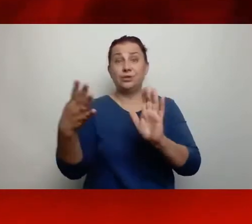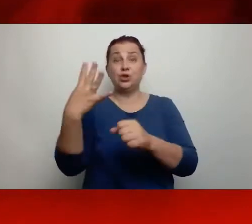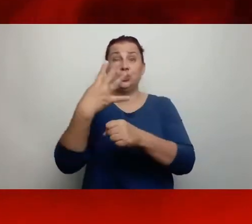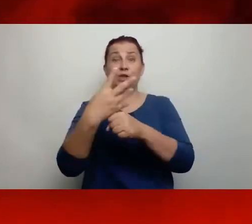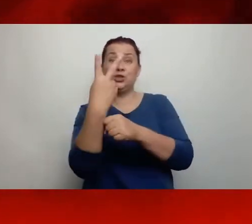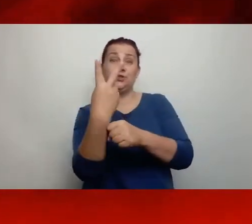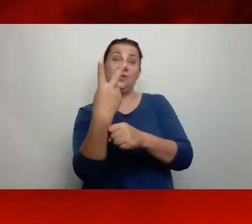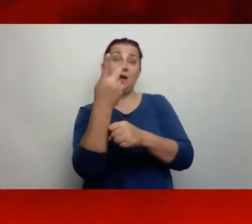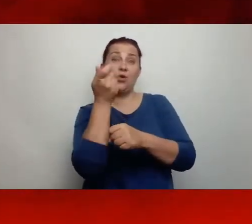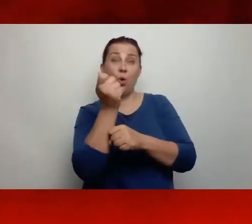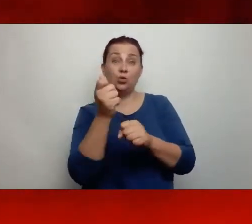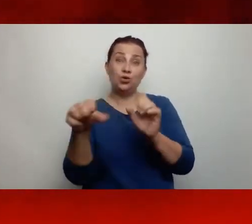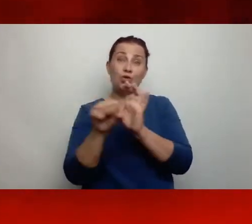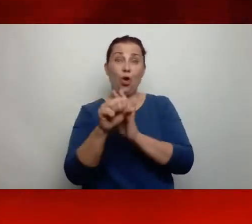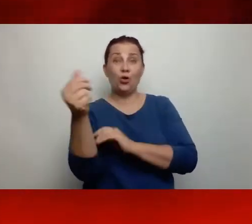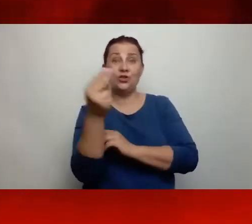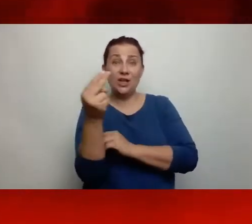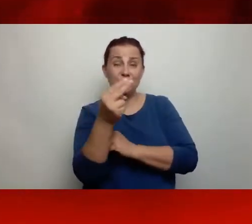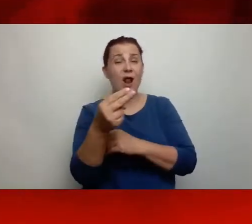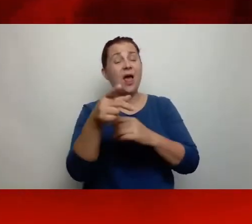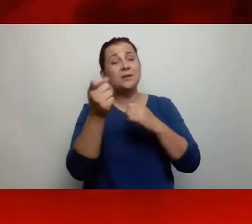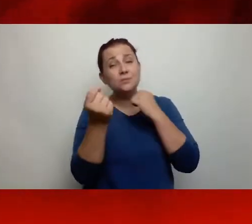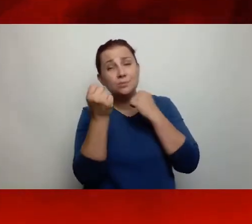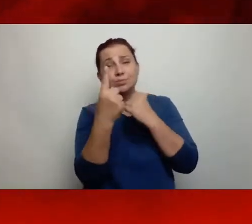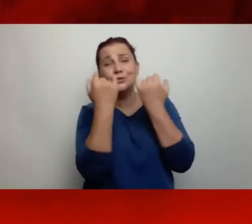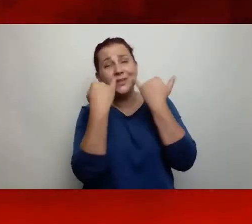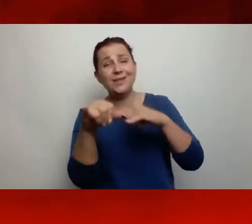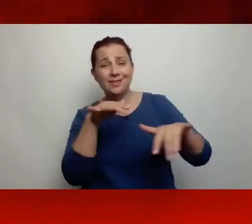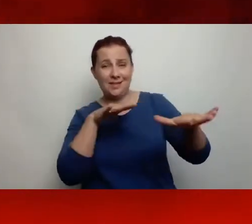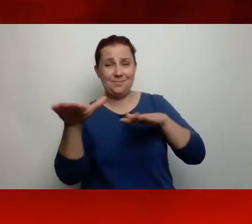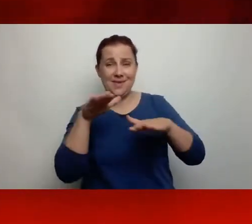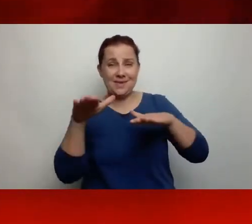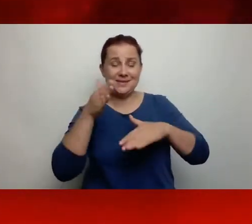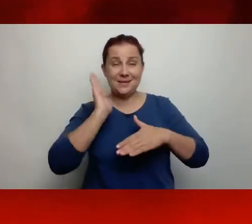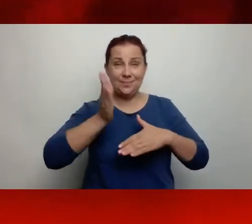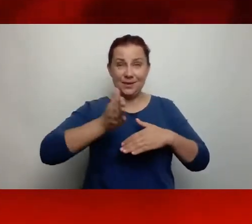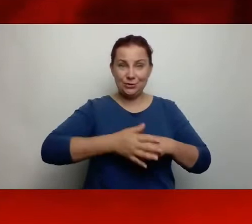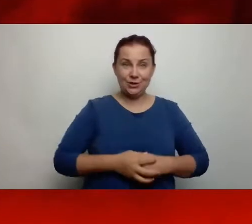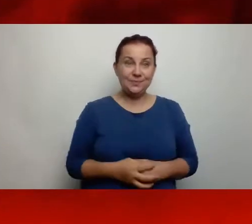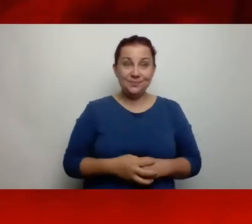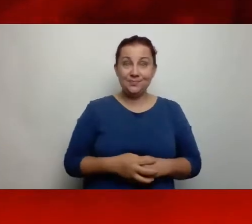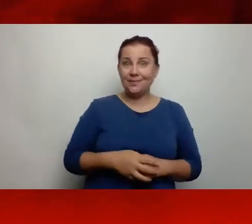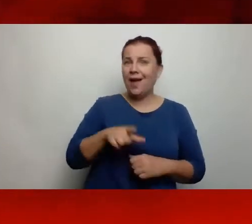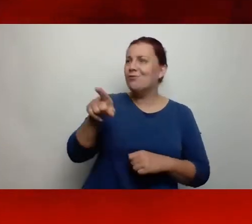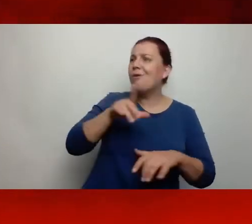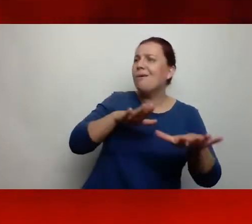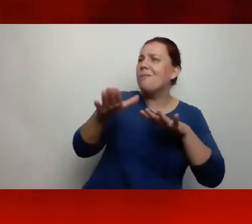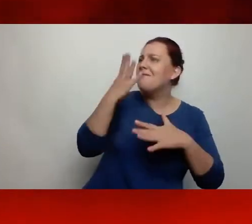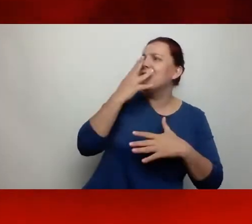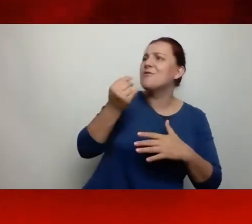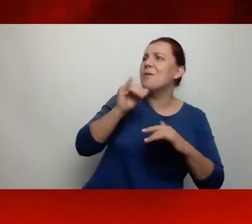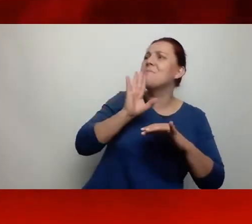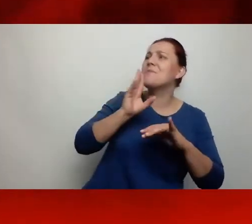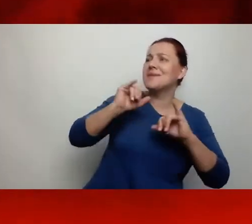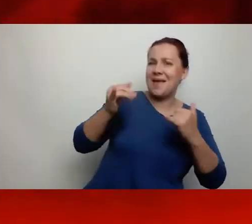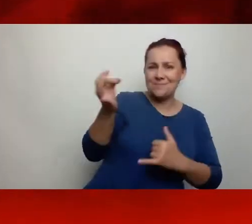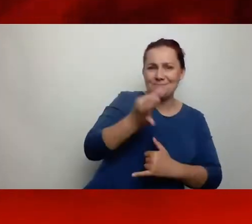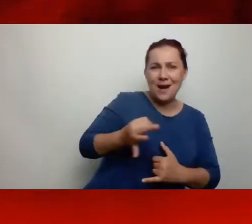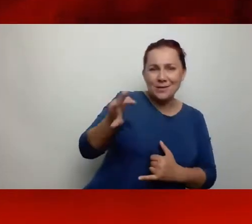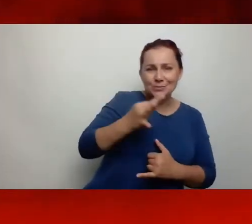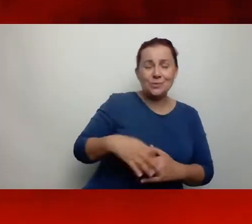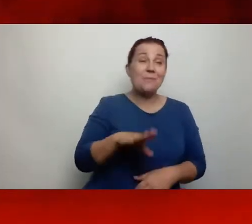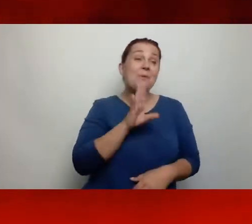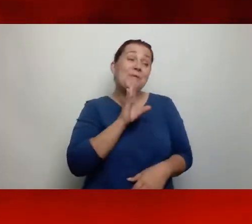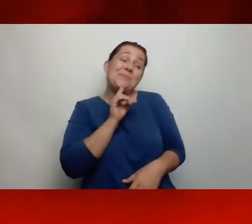czyli do niedzieli, a odbędzie się w zupełnie zjawiskowym miejscu. To miejsce wygląda no, jak Mazury, można powiedzieć. Tak mówią o